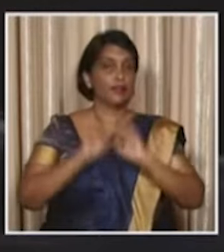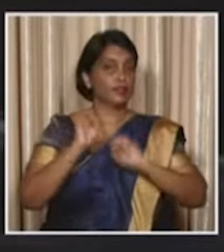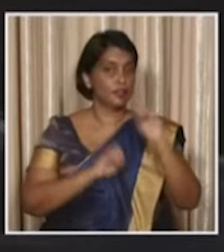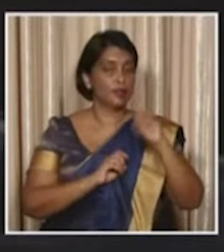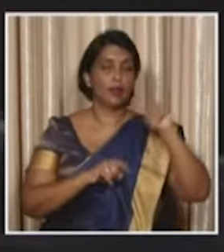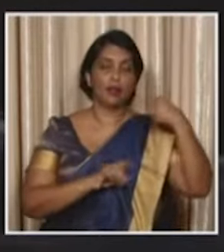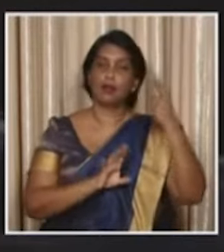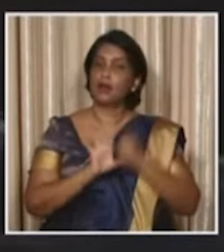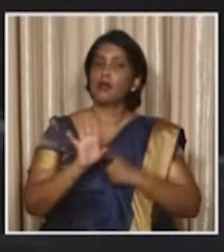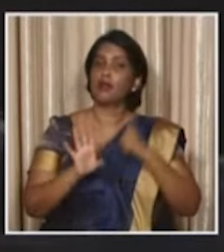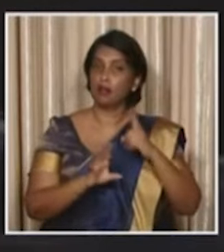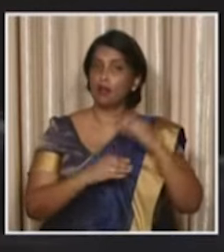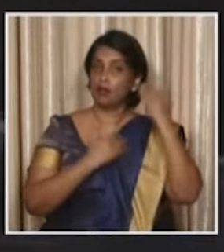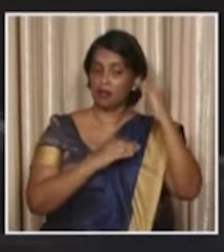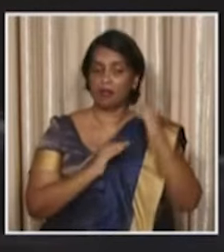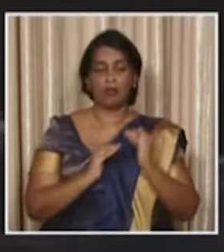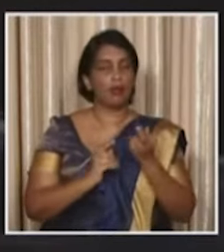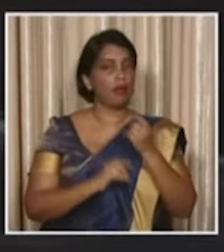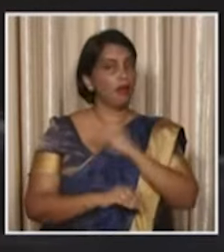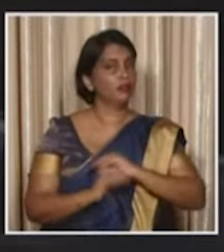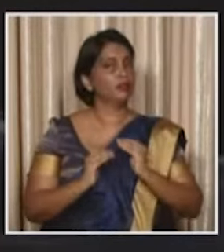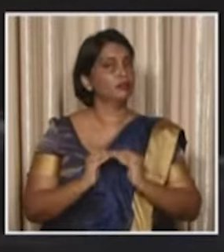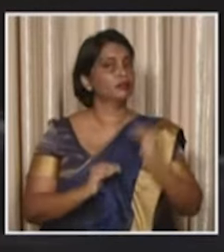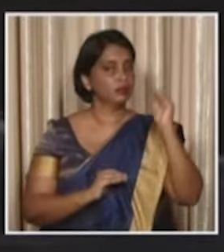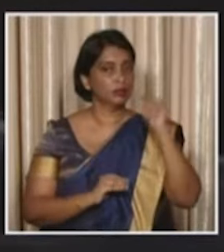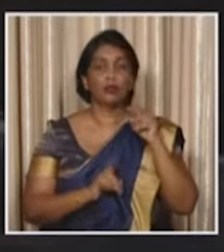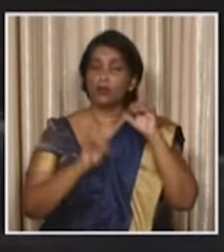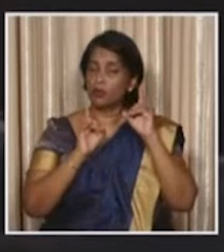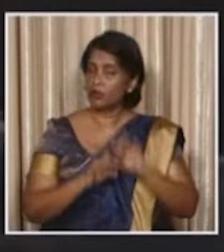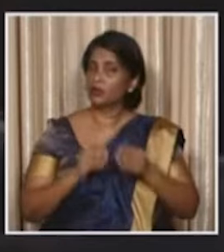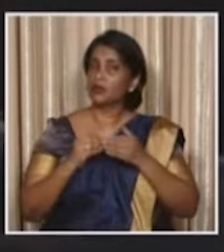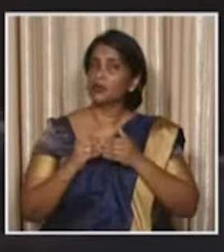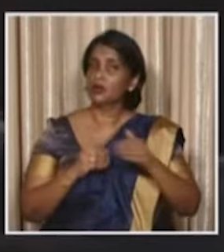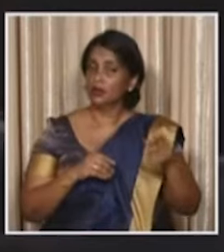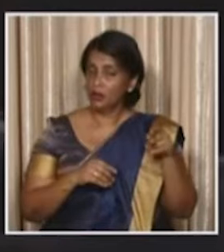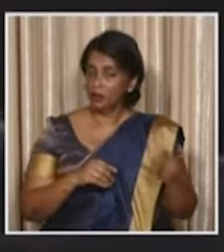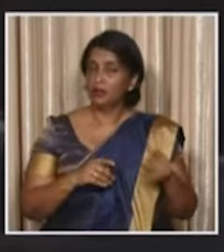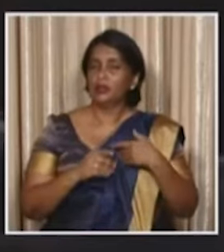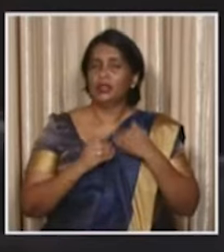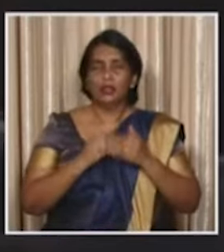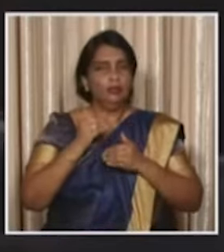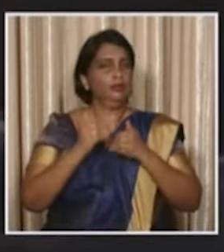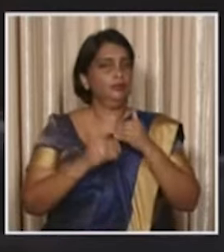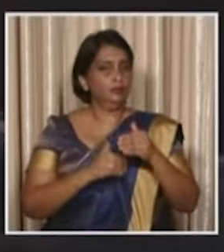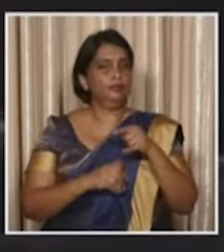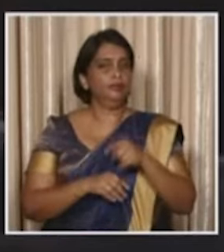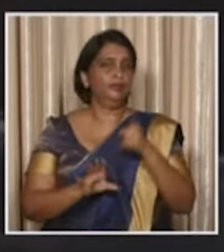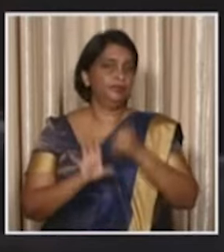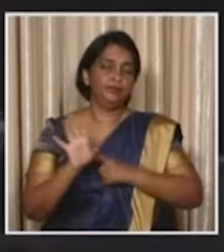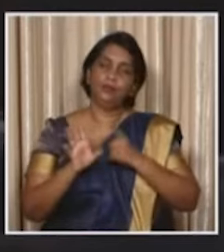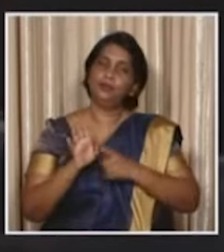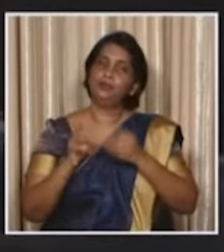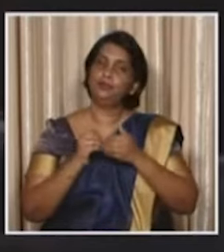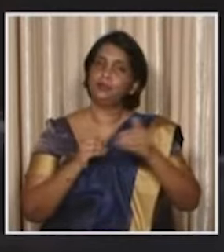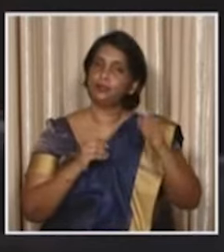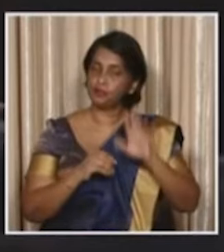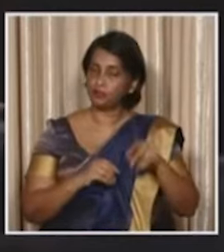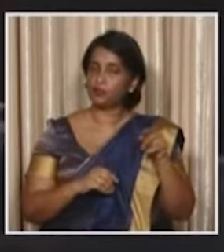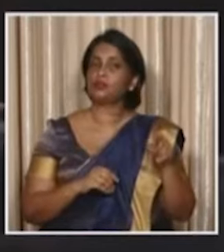ලබන අවුරුද්දේ අපේ අපනයන ආදායම වැඩි වෙන්න ඕනේ. මෙච්චර කාලයක් කෙකර ගාලත් මේ අවුරුදු ගාණක් තිස්සේ කෙකර